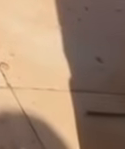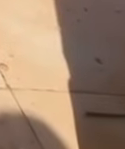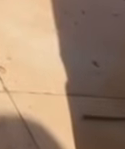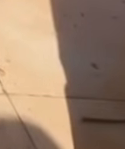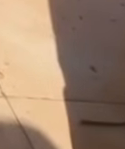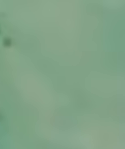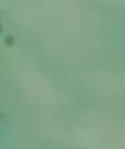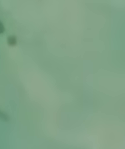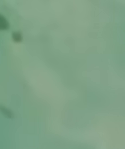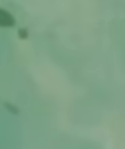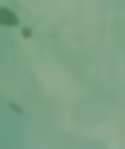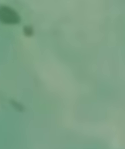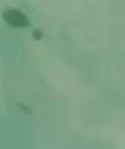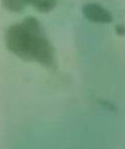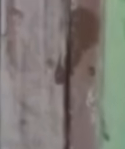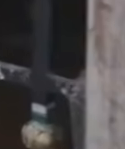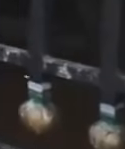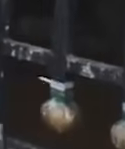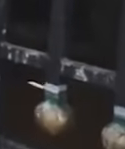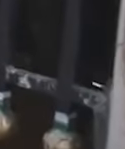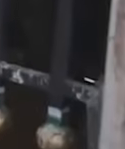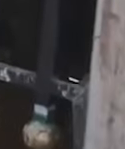Sumatera Utara, Ahmad Hussein Lubis melaporkan.